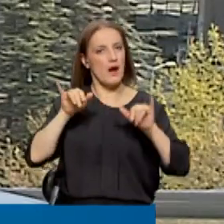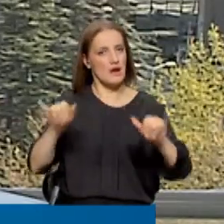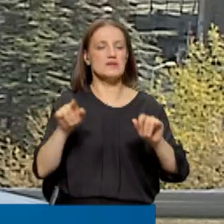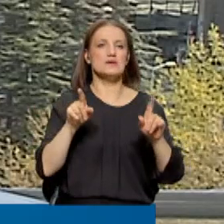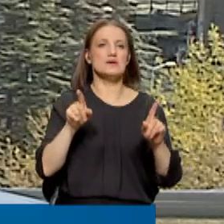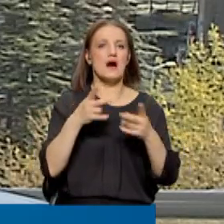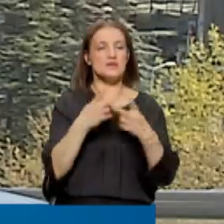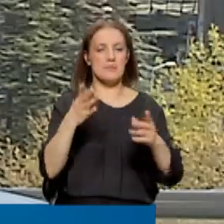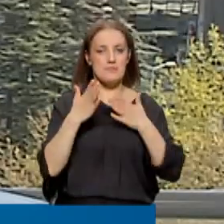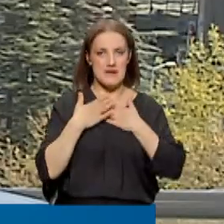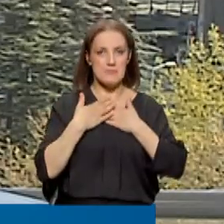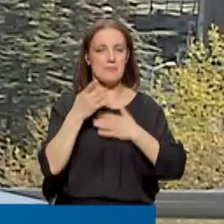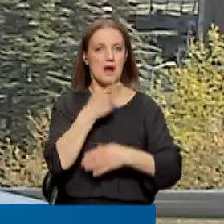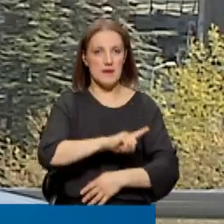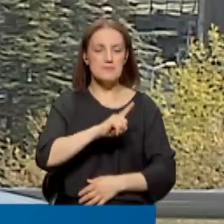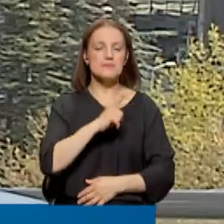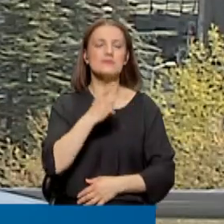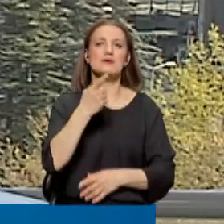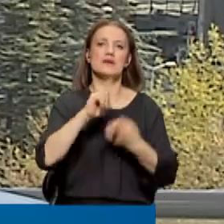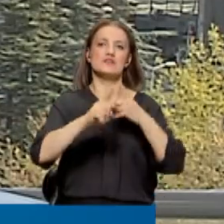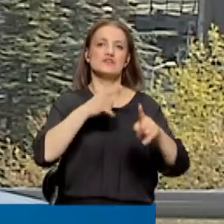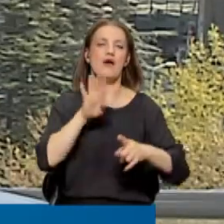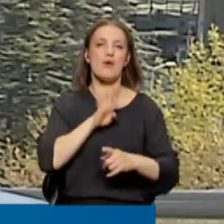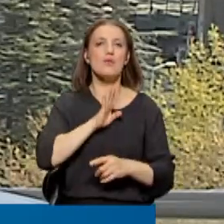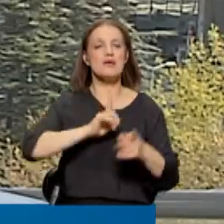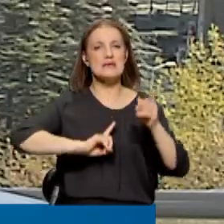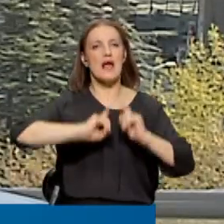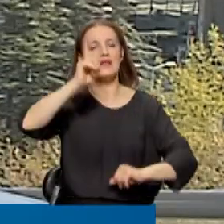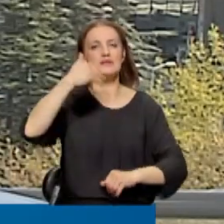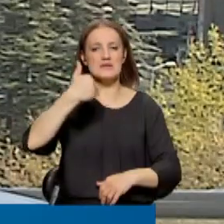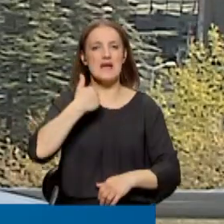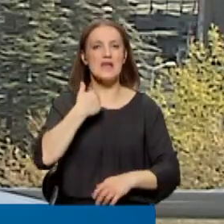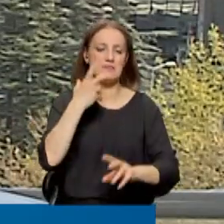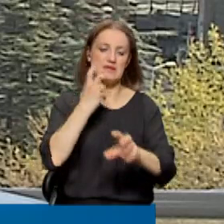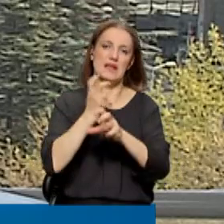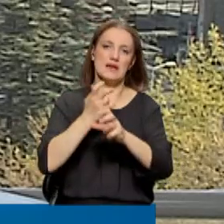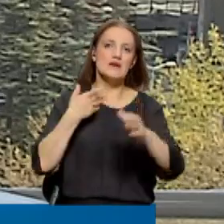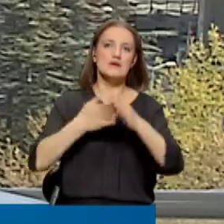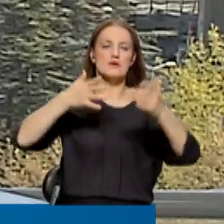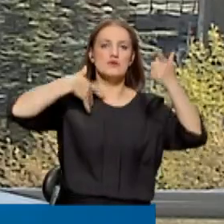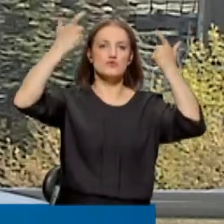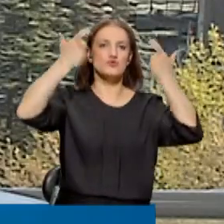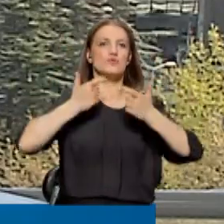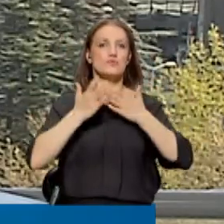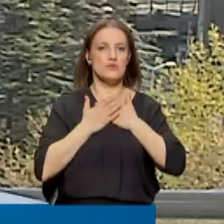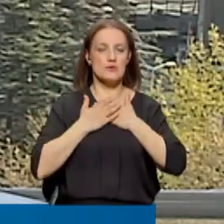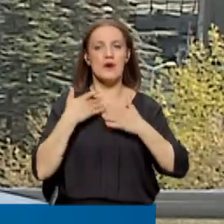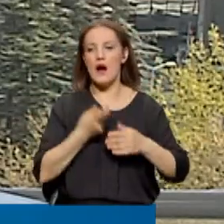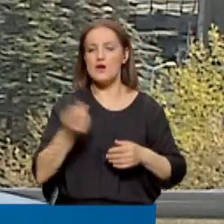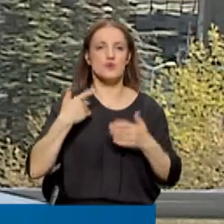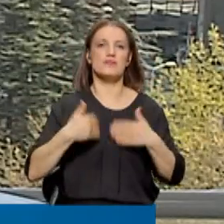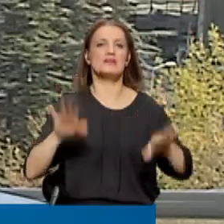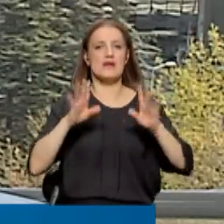da duyuyorsunuz. Benim adayım Kılıçdaroğlu. Yalnız hani kendimi de taca atmıyorum, bir sorumluluktan da kaçıyor